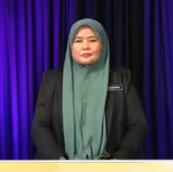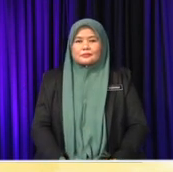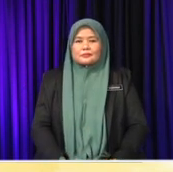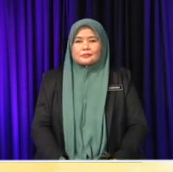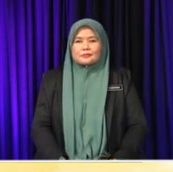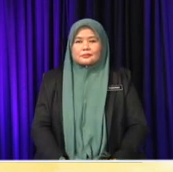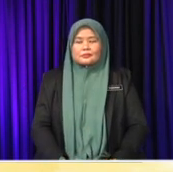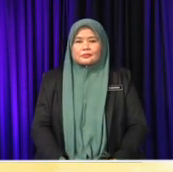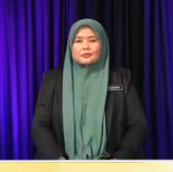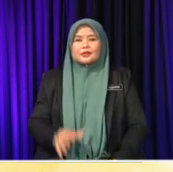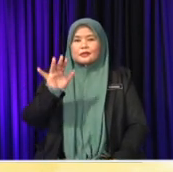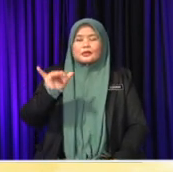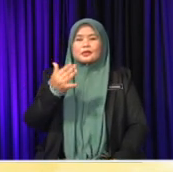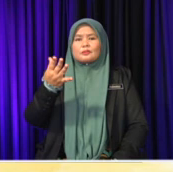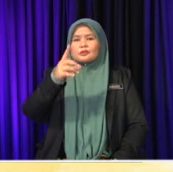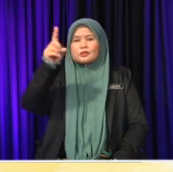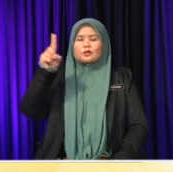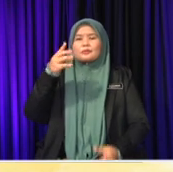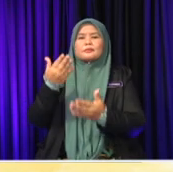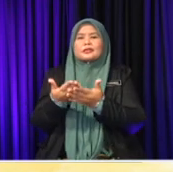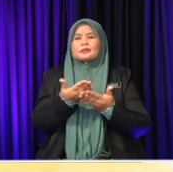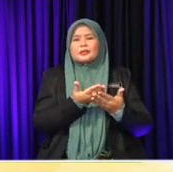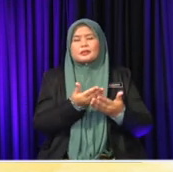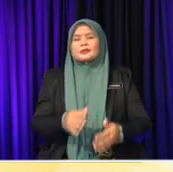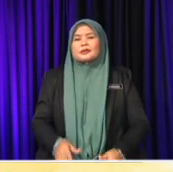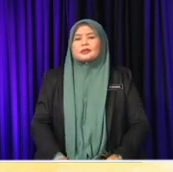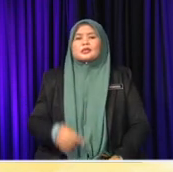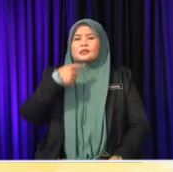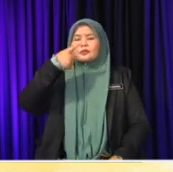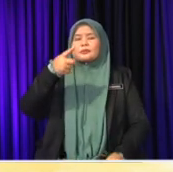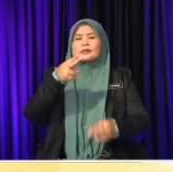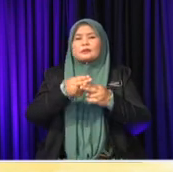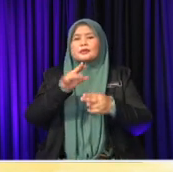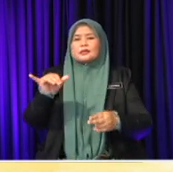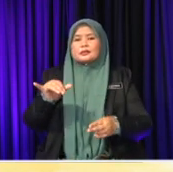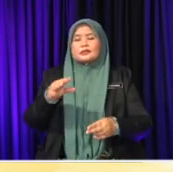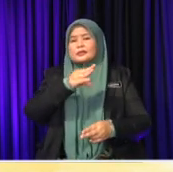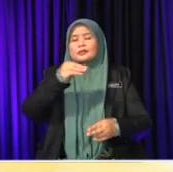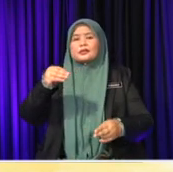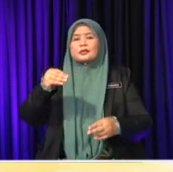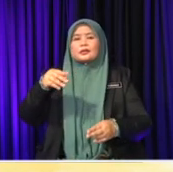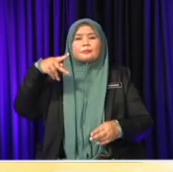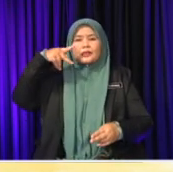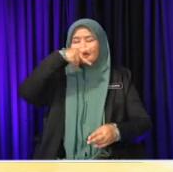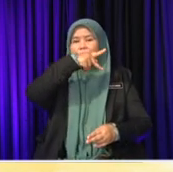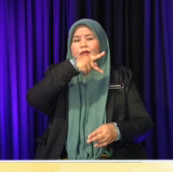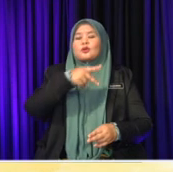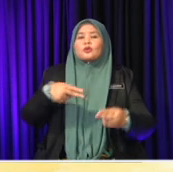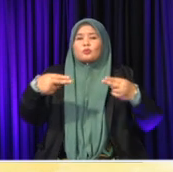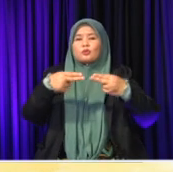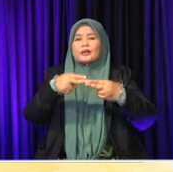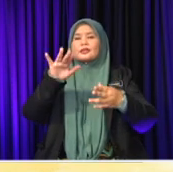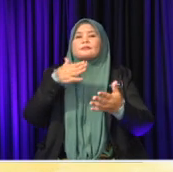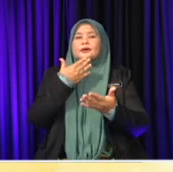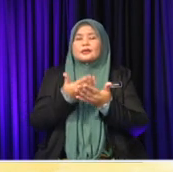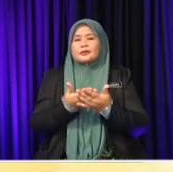taasam yang kamu selalu meminta-minta dengan menyebut-nyebut namanya serta peliharalah hubungan silaturahim